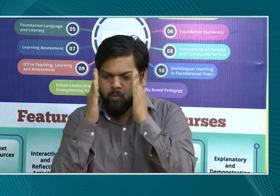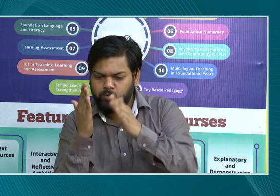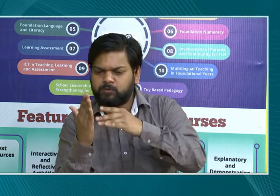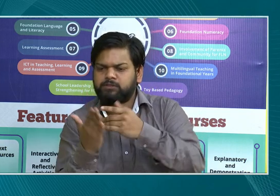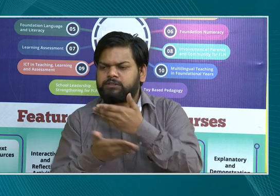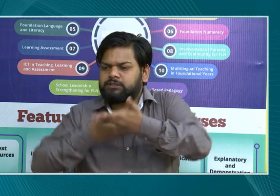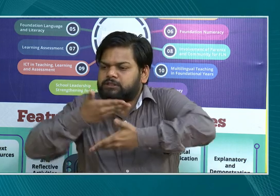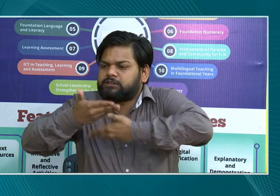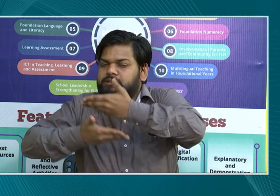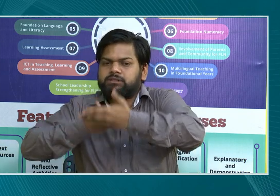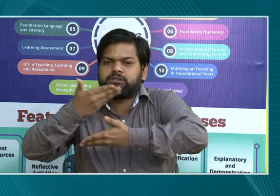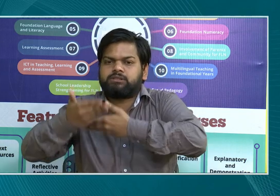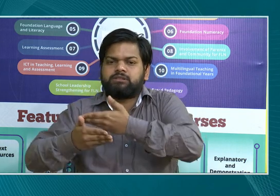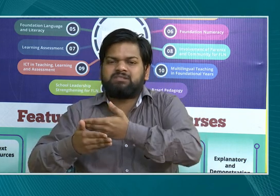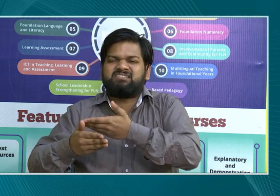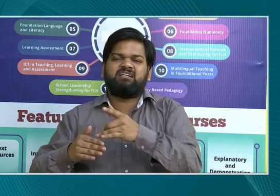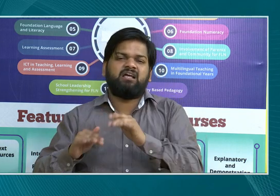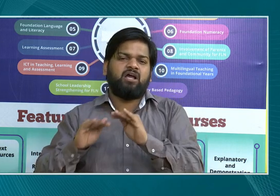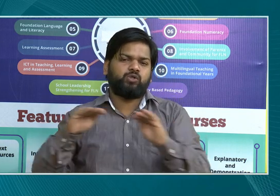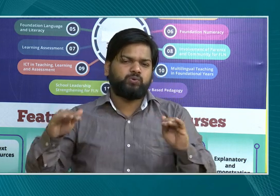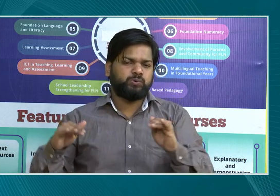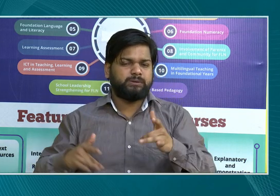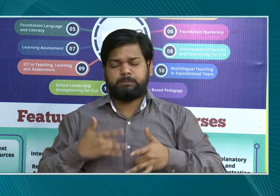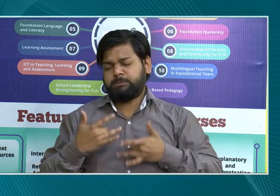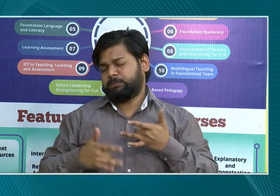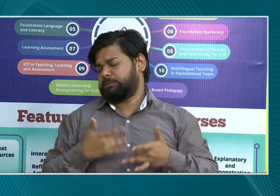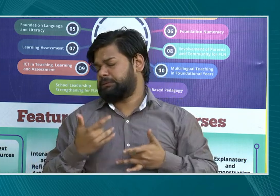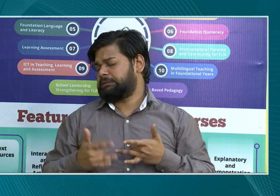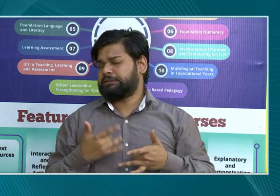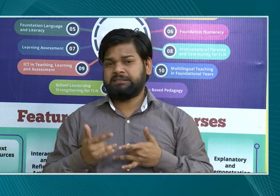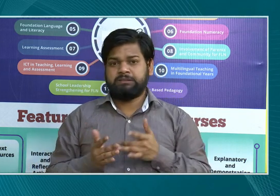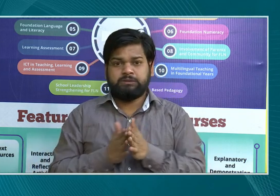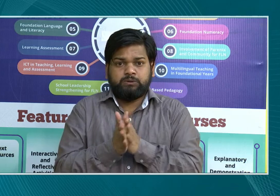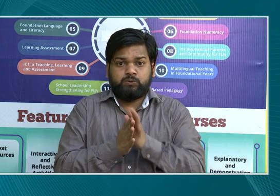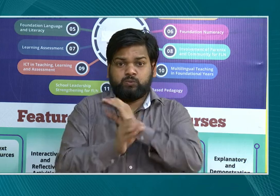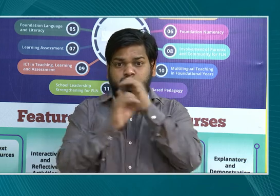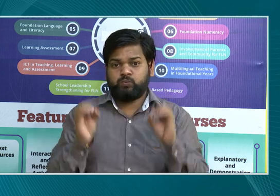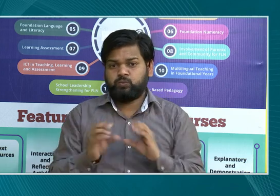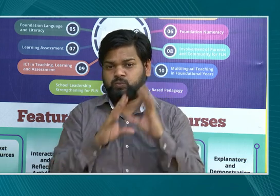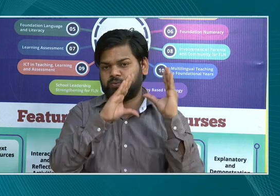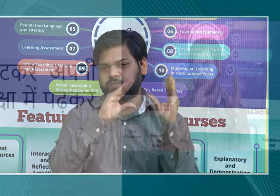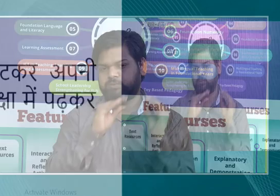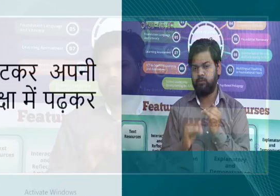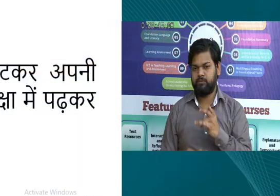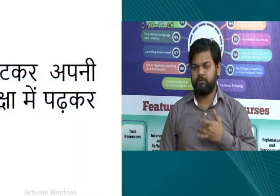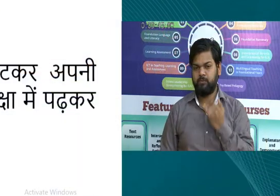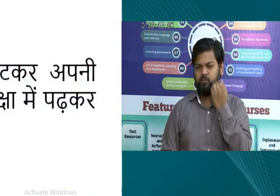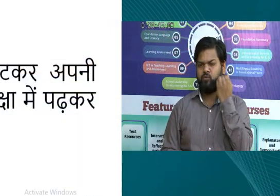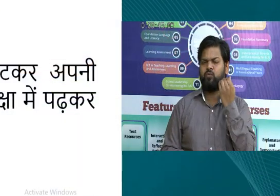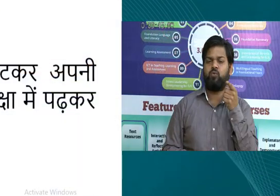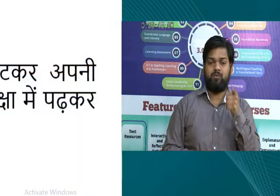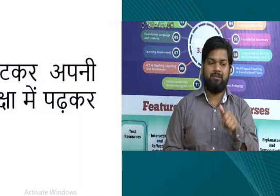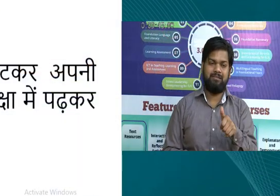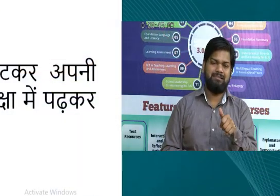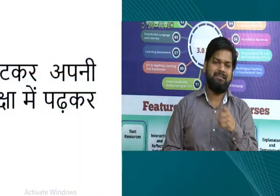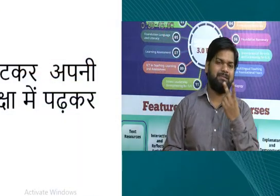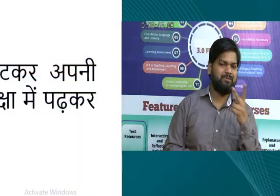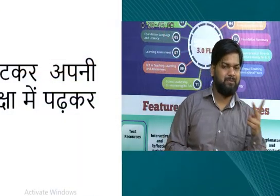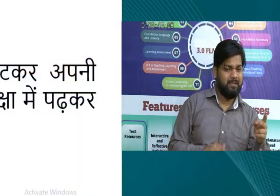कीड़ा बन जाएंगे थोड़ा सा बाहर निकल कर कुछ पाठ्यपर जो पाठ्यक्रम से अतिरिक्त गतिविधियां हैं उन्हें की तरफ भी हमें थोड़ा ध्यान देना चाहिए